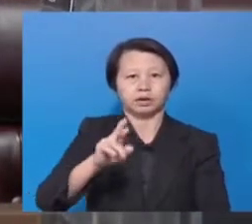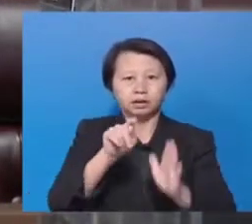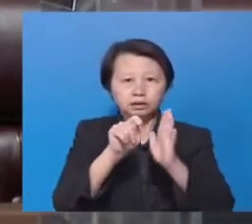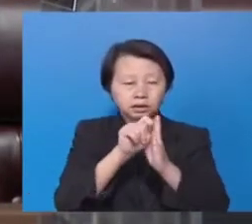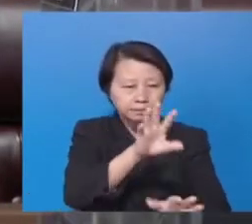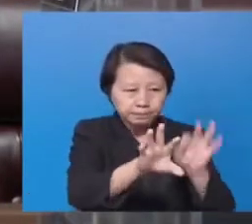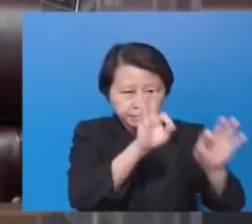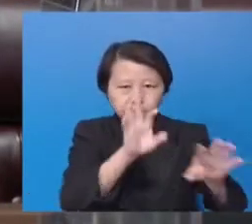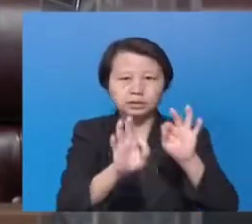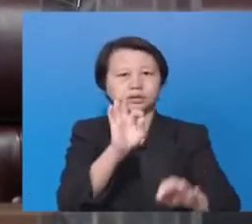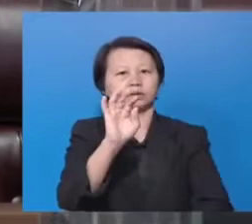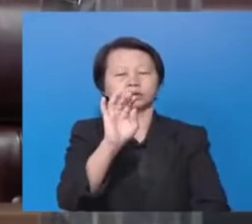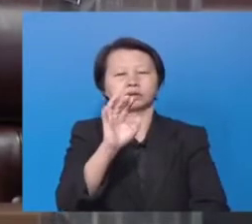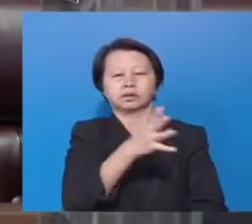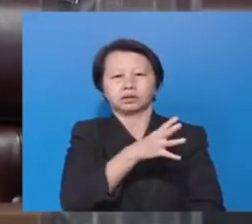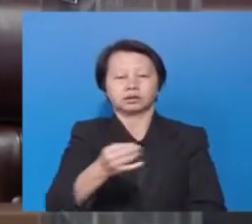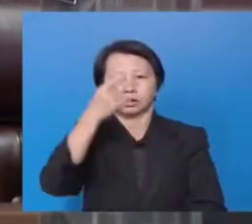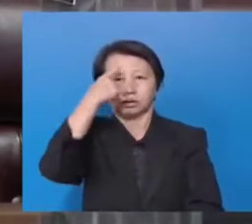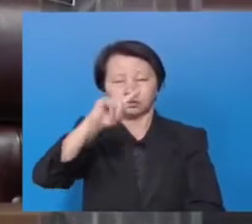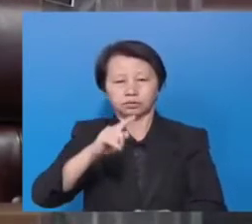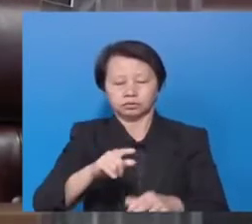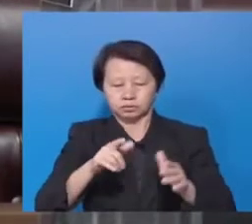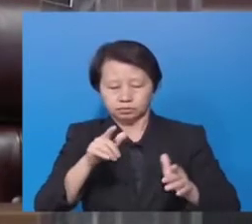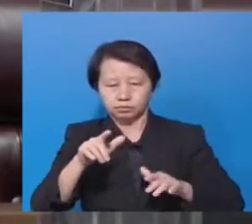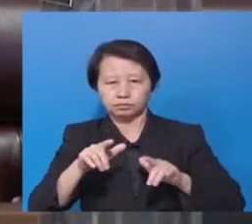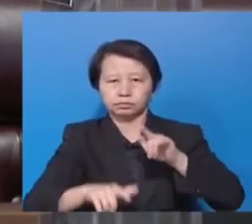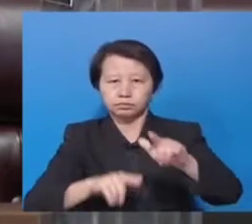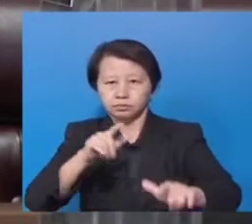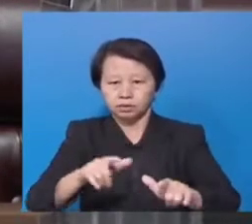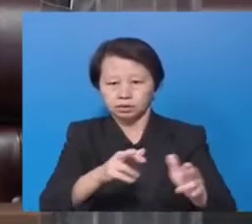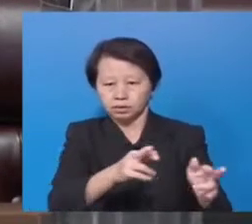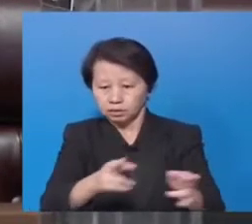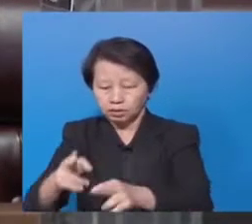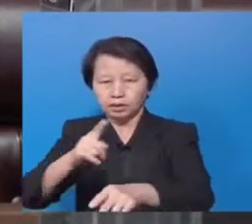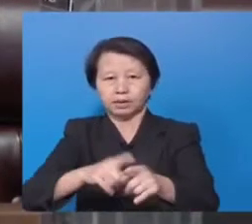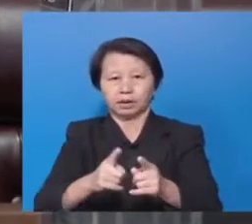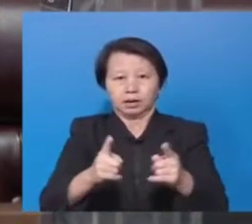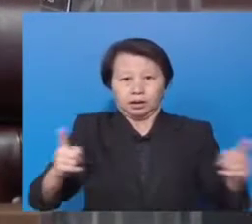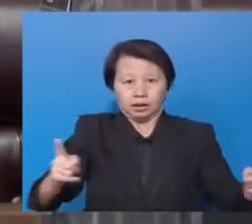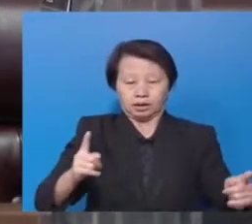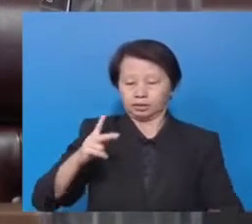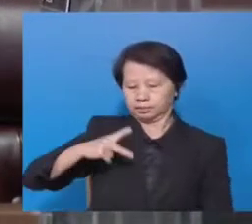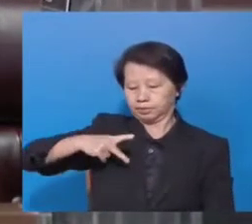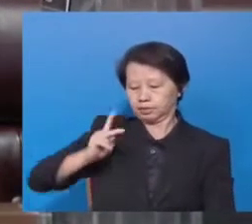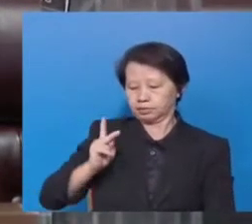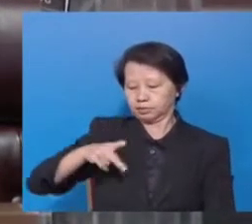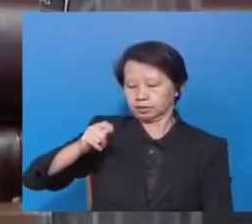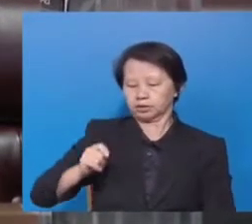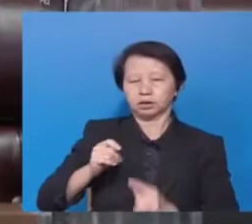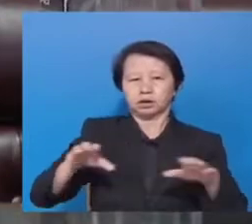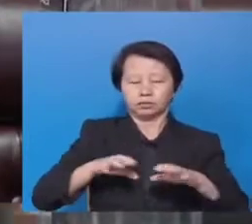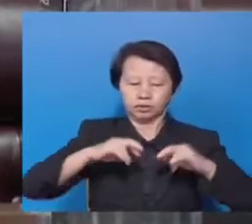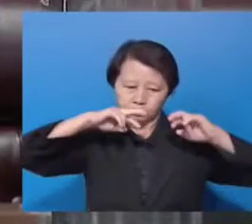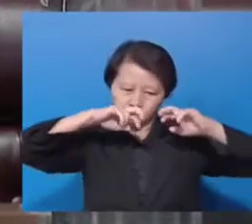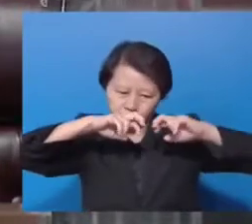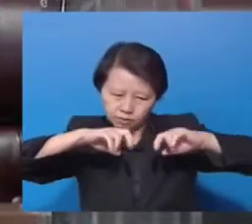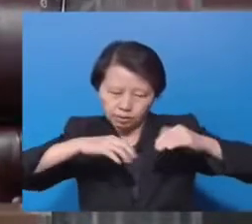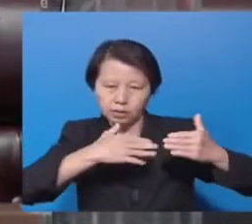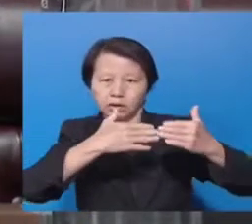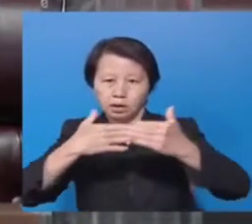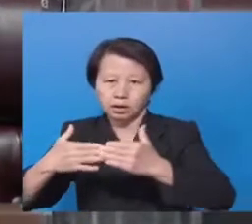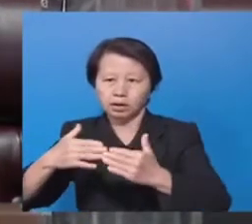terpilih Selain itu sebagai langkah perancangan untuk jangka Masa panjang kepik etis dan melaksanakan gajian